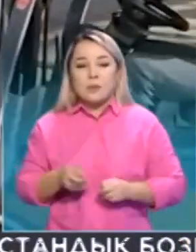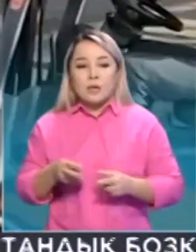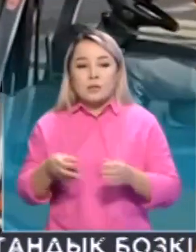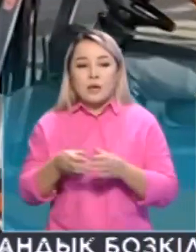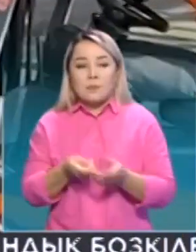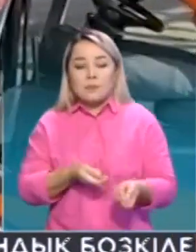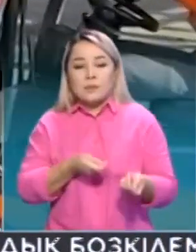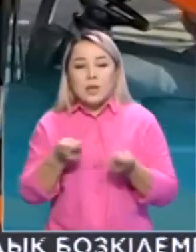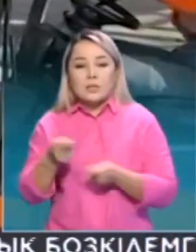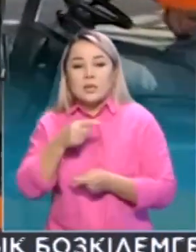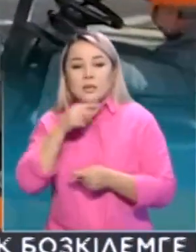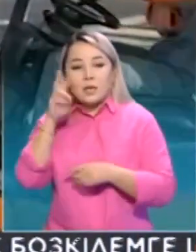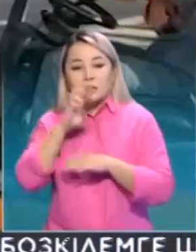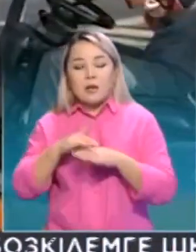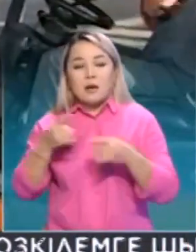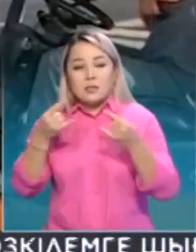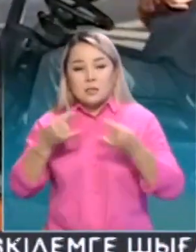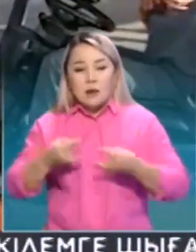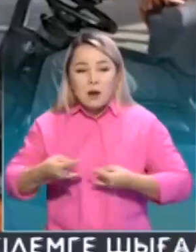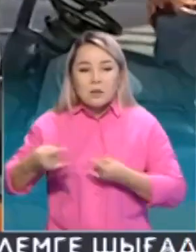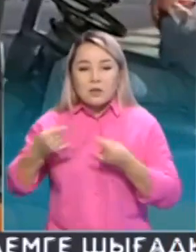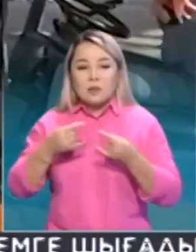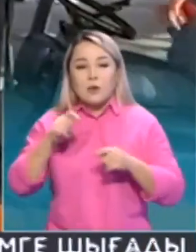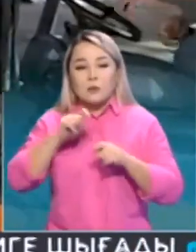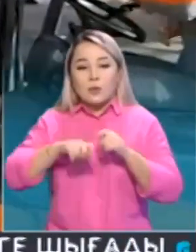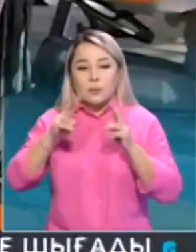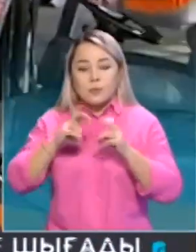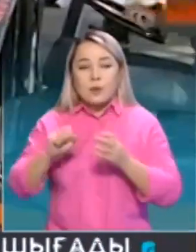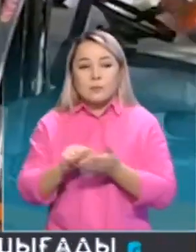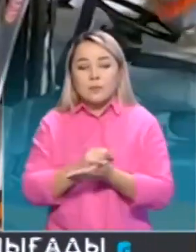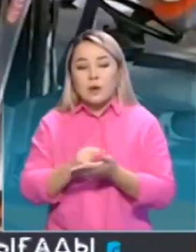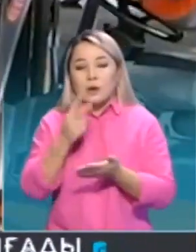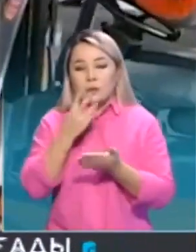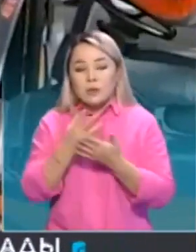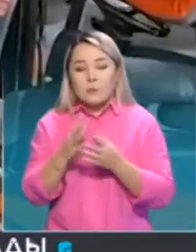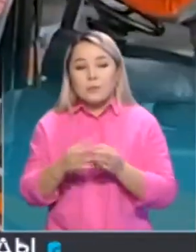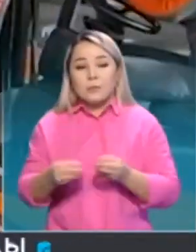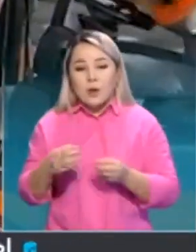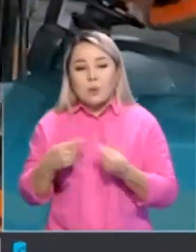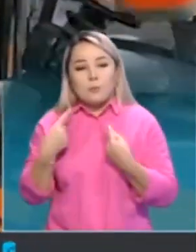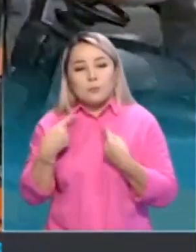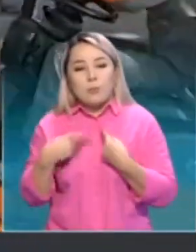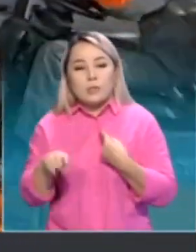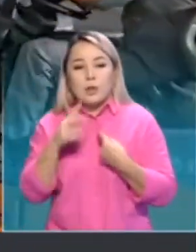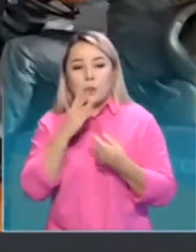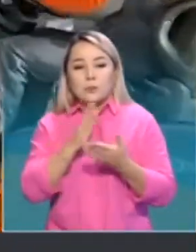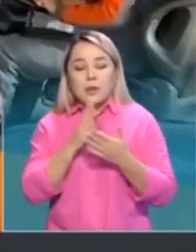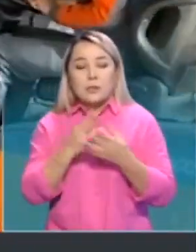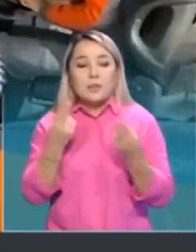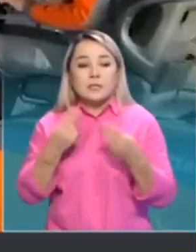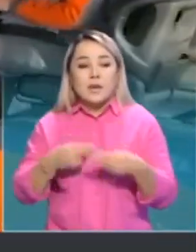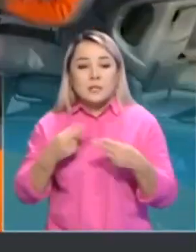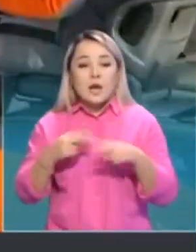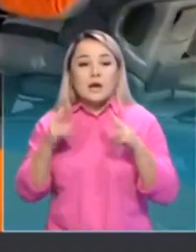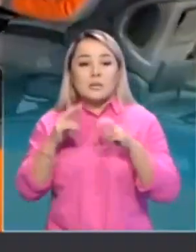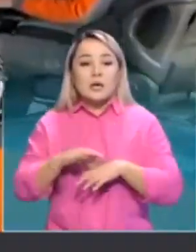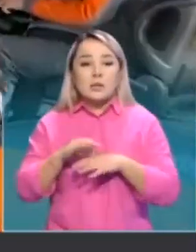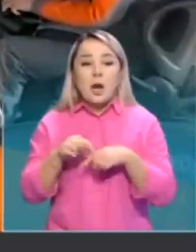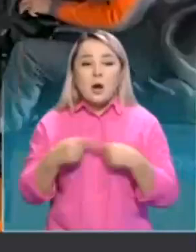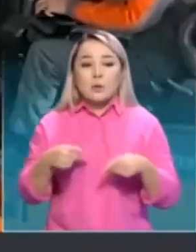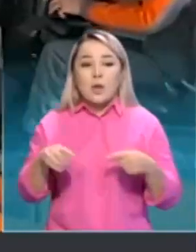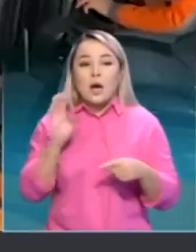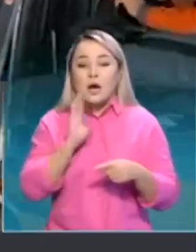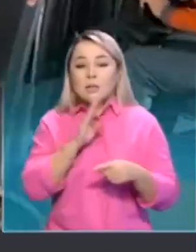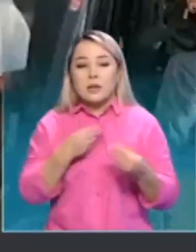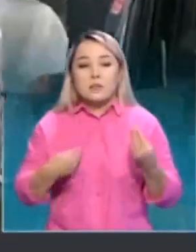жатқан. Кеденшілердің сканерлік тексеру нәтижесінде құжатта мата деп көрсетілген тауар басқа болып шықты. Кедендік тексеру барысында әртүрлі